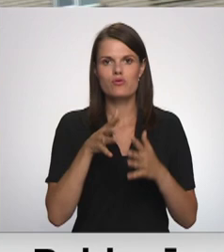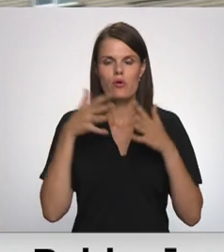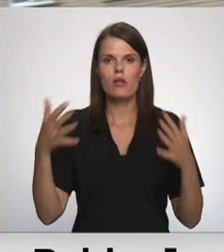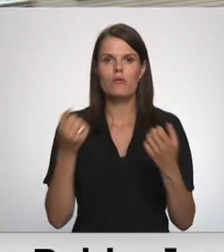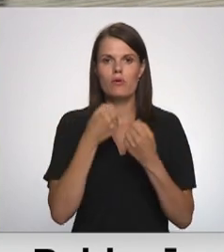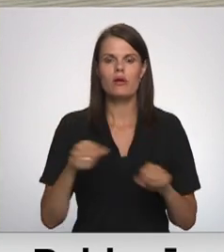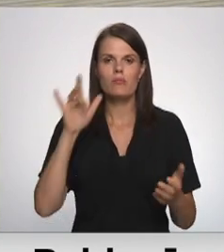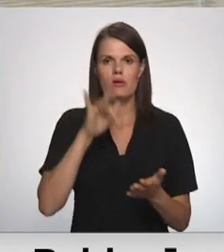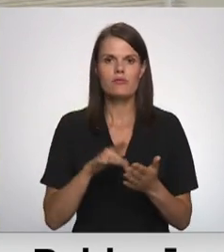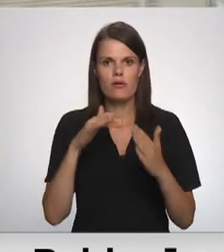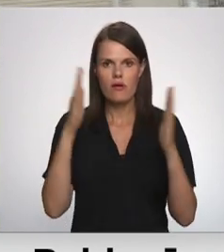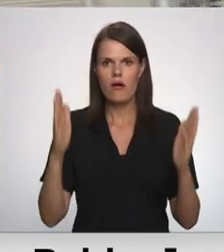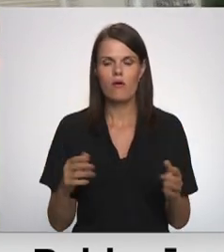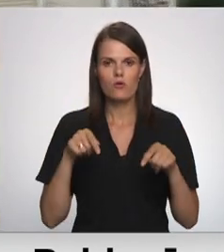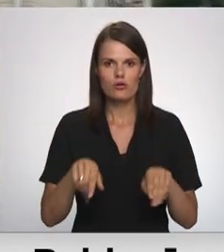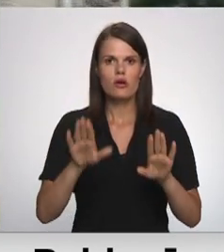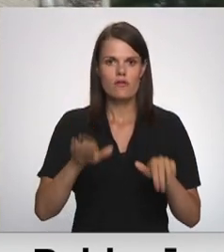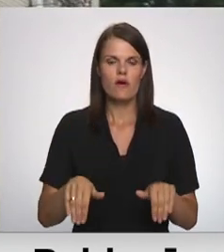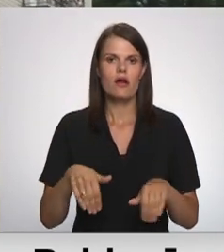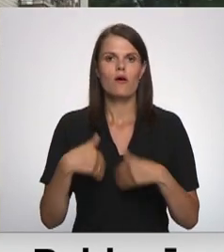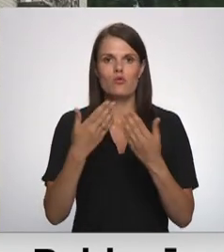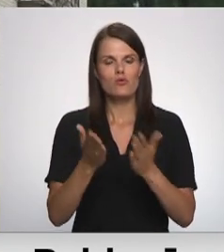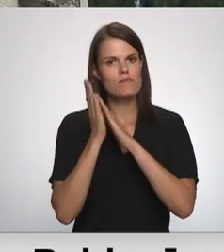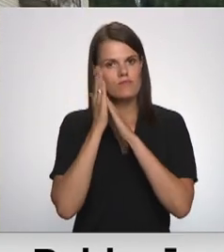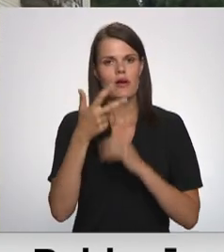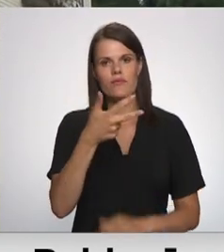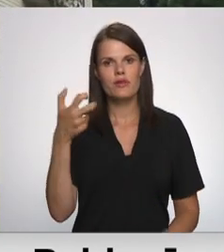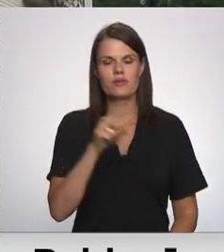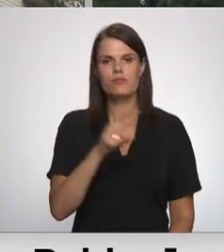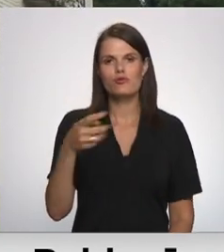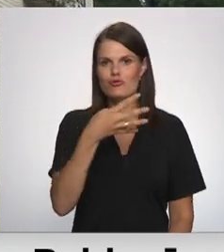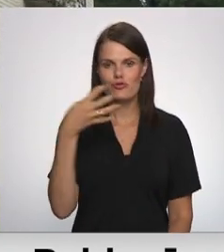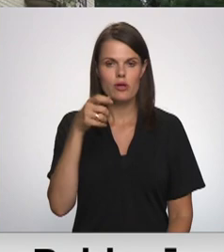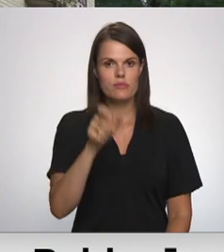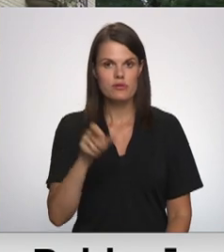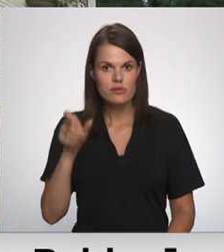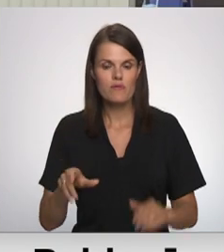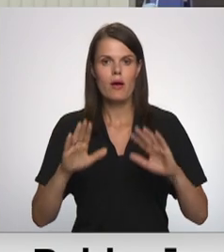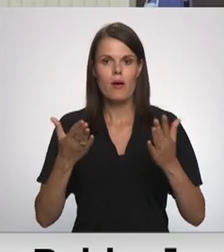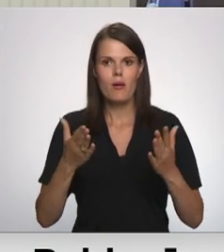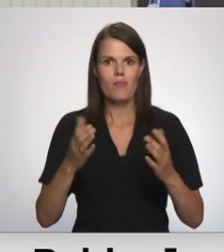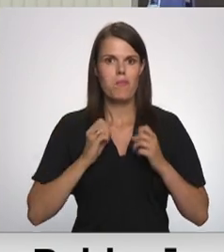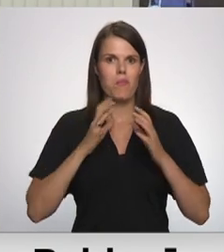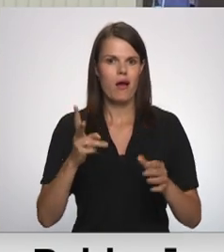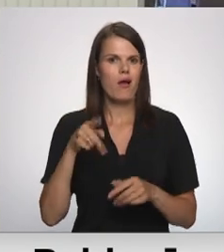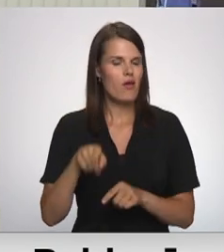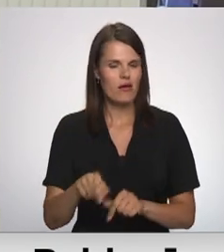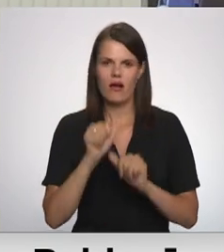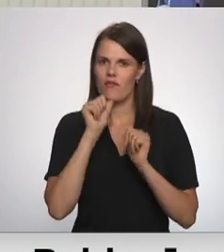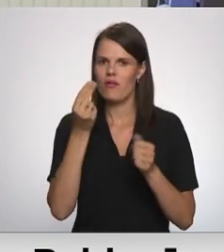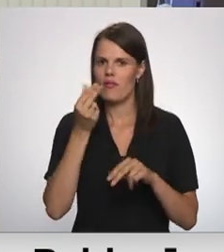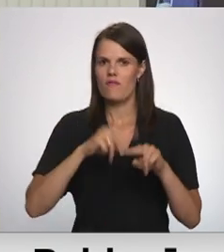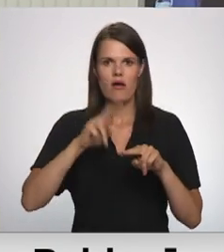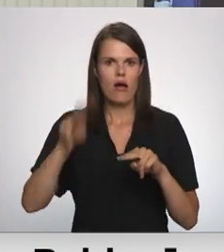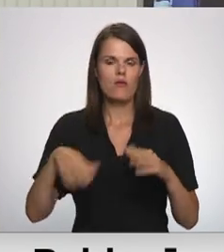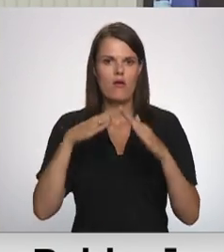ēku ukraiņu vajadzībām, šeit varētu izmitināt 300 līdz 400 cilvēkus. Tomēr pat bagātā Ķekava nevarot atļauties